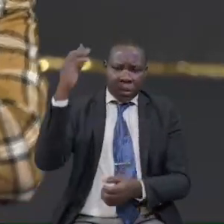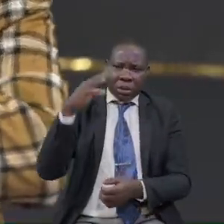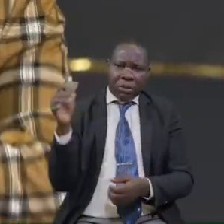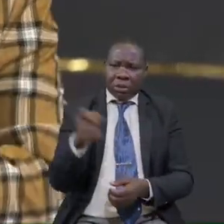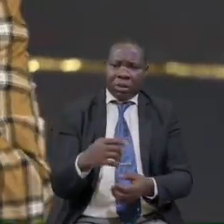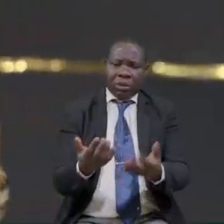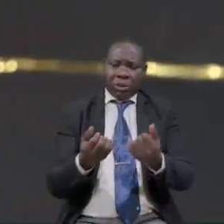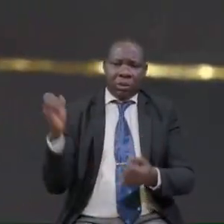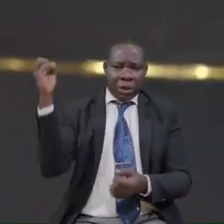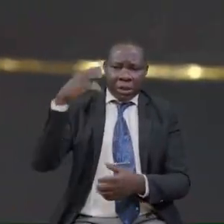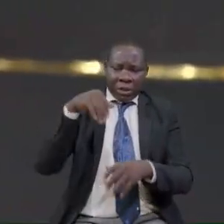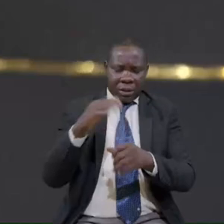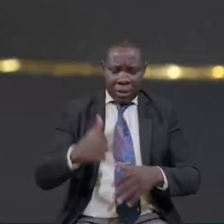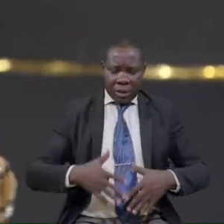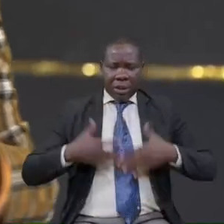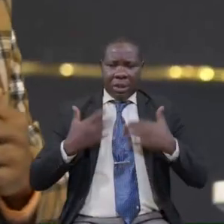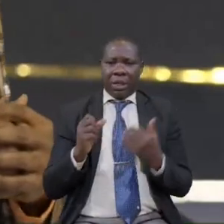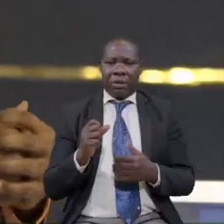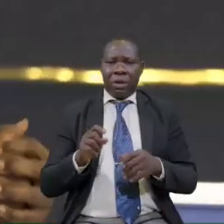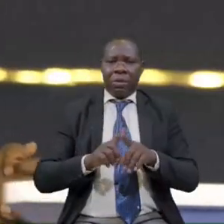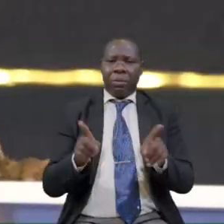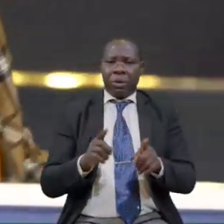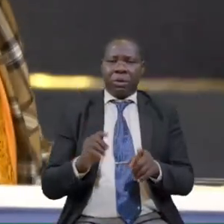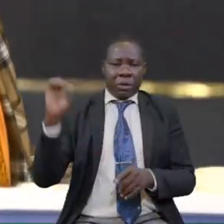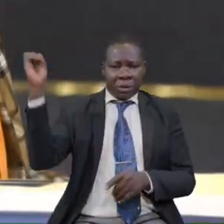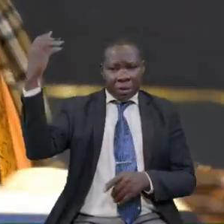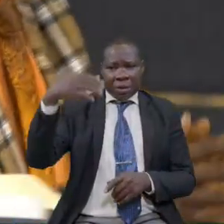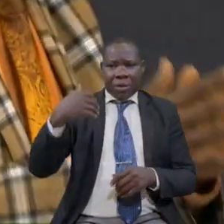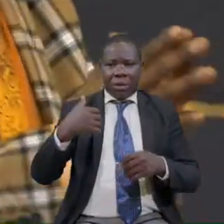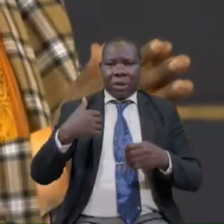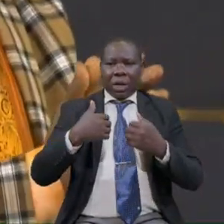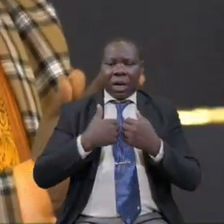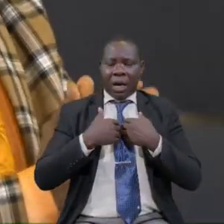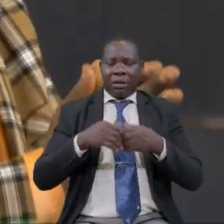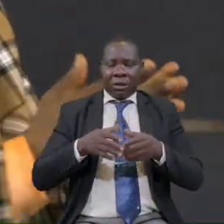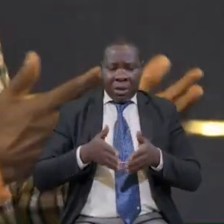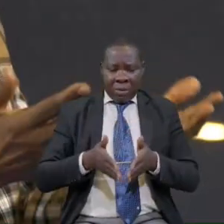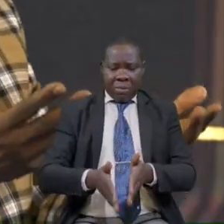Ils veulent la grâce dans leur vie. Mais la grâce qui a